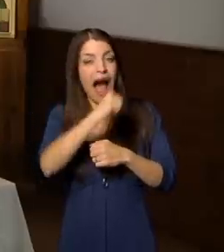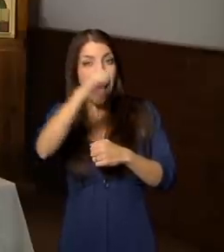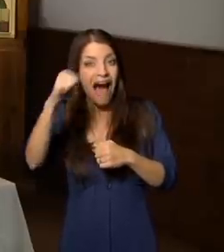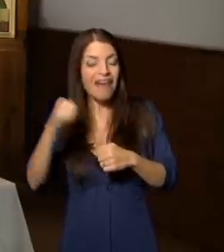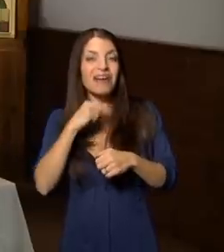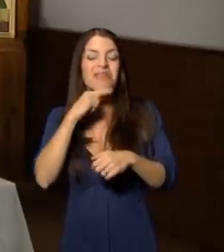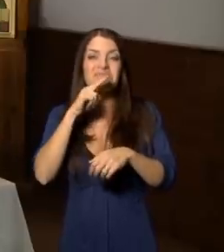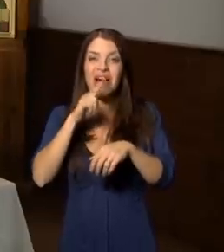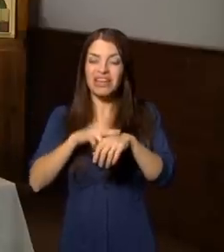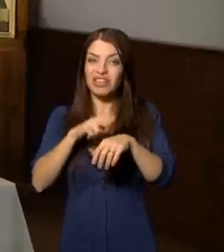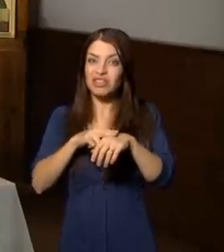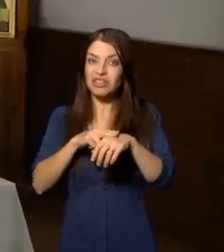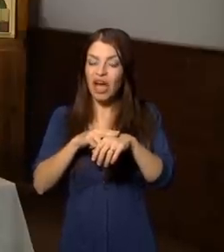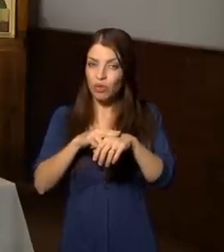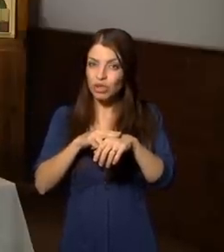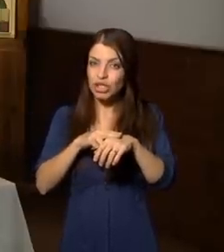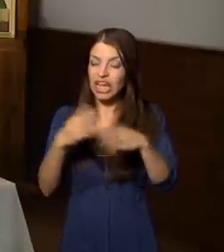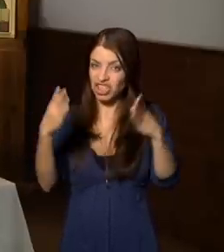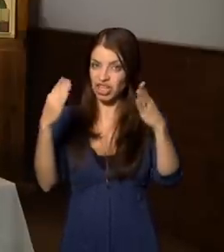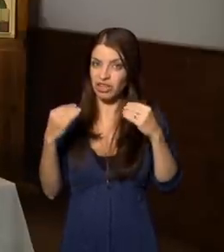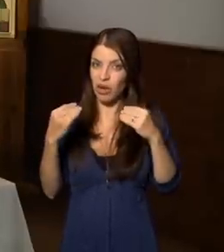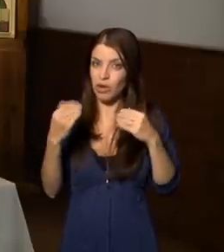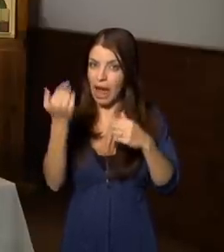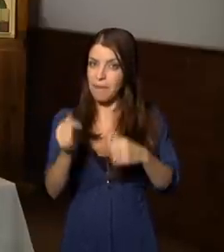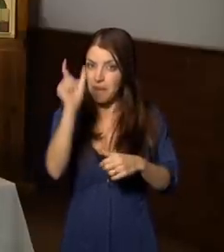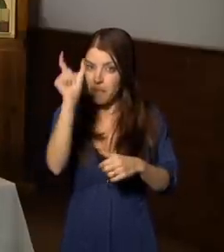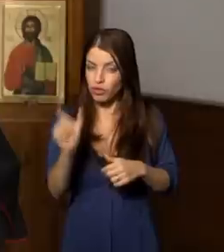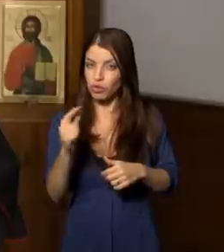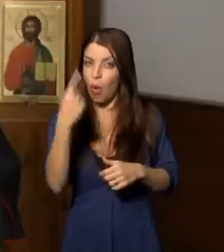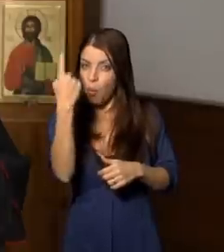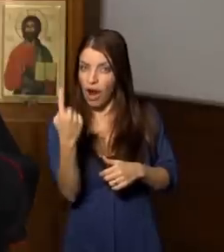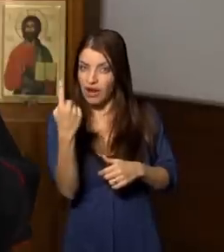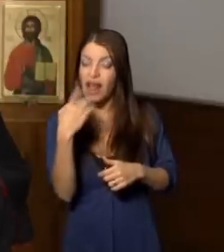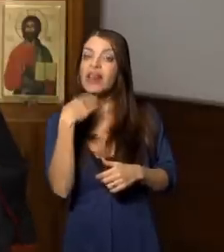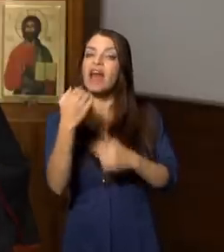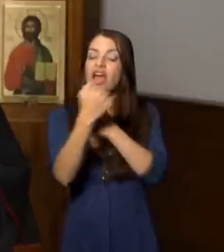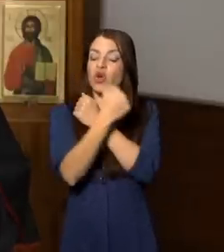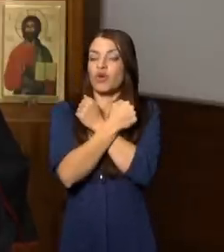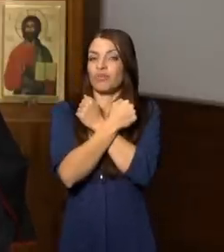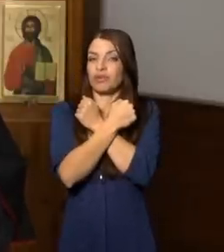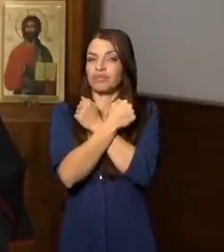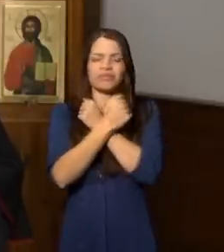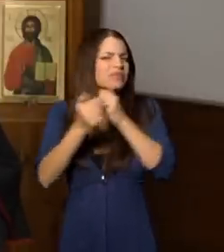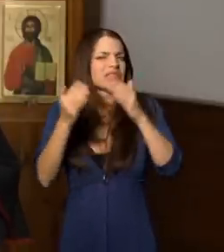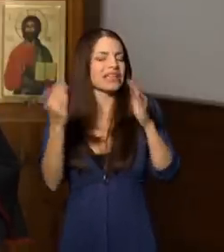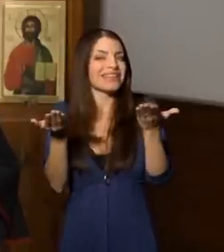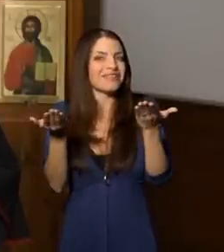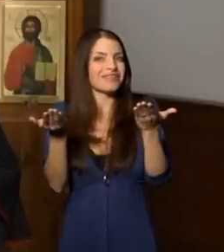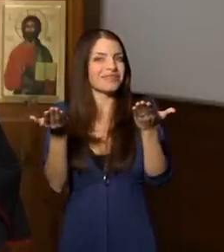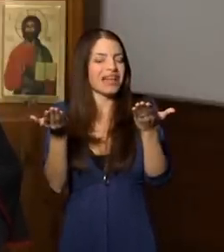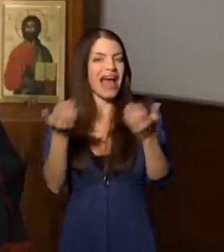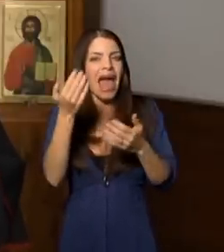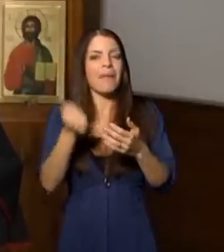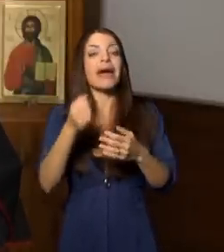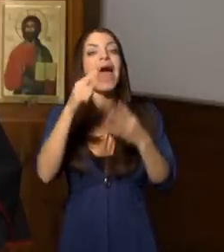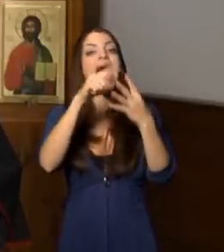nistgħux inħallu li jkun hemm xi ħadd li ma nħobbuhx. Biex dan ikun possibbli, hemm erba'